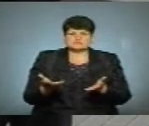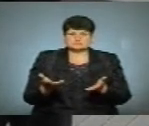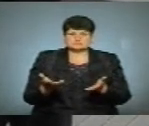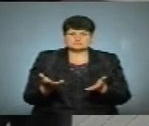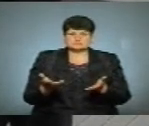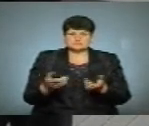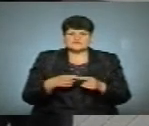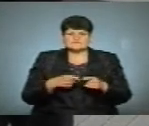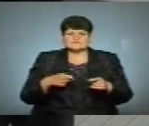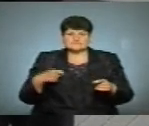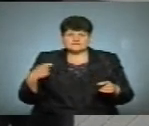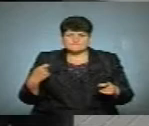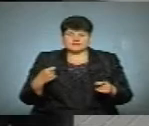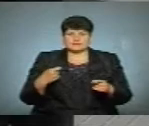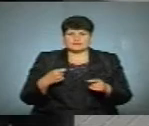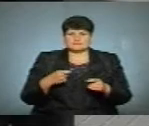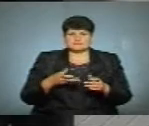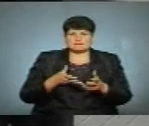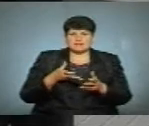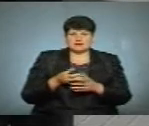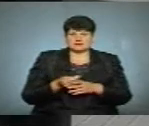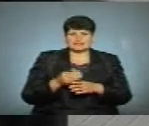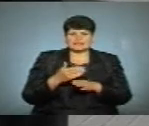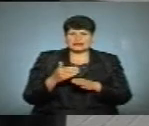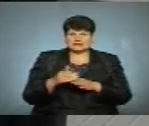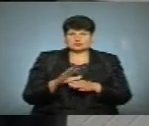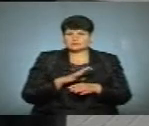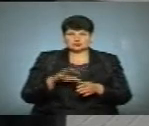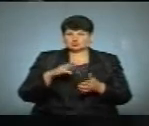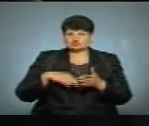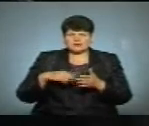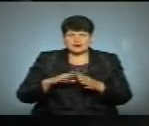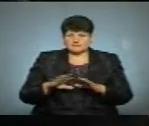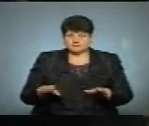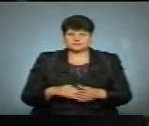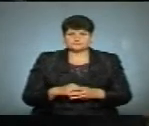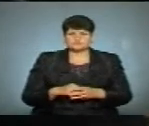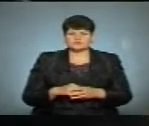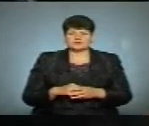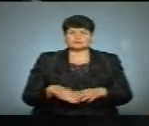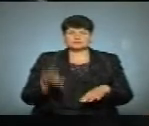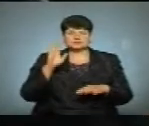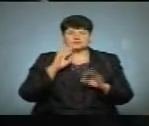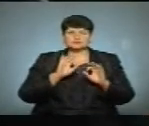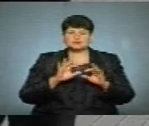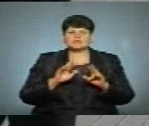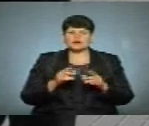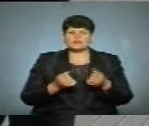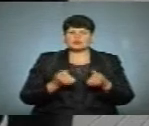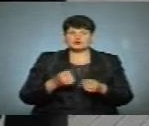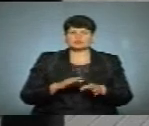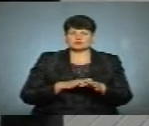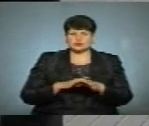якісь відстрочки на кредити, на платежі, щоб не накладали штрафні санкції. Мирон Мацьків розповів, як водії